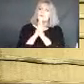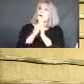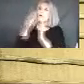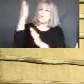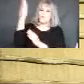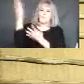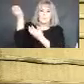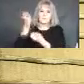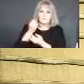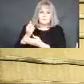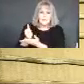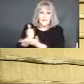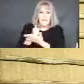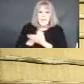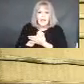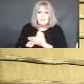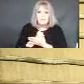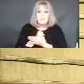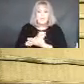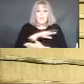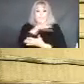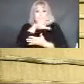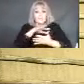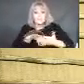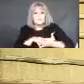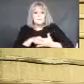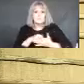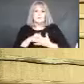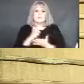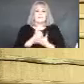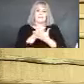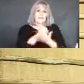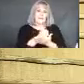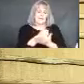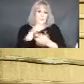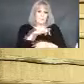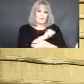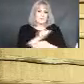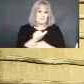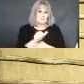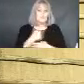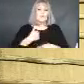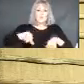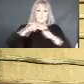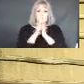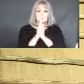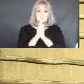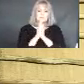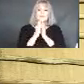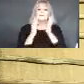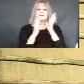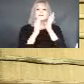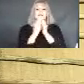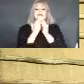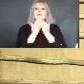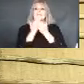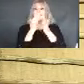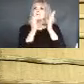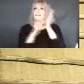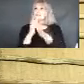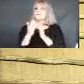Here. Kom ons vra hom om ons te help, om hierdie story verder te lewe, en dan reis ons verder in die week. Kom ons bid